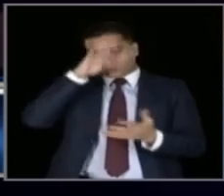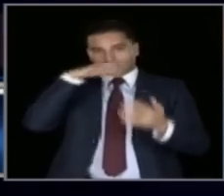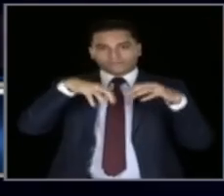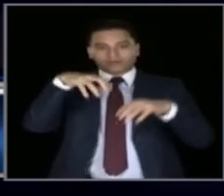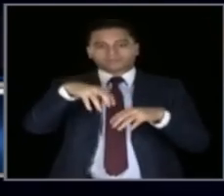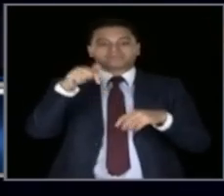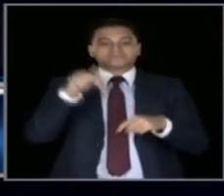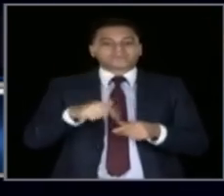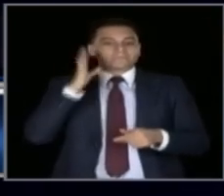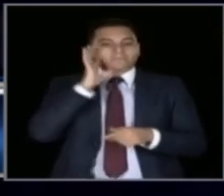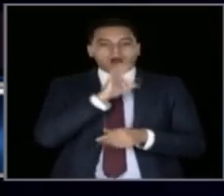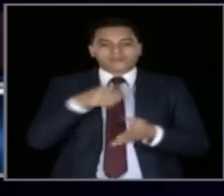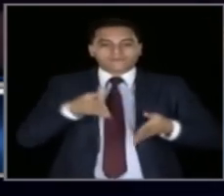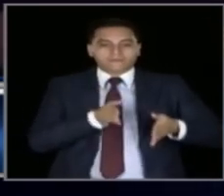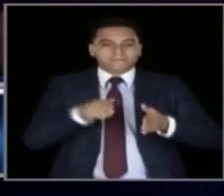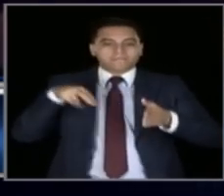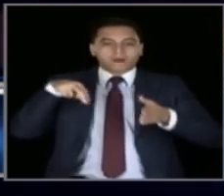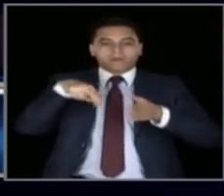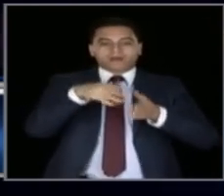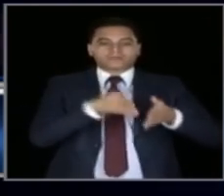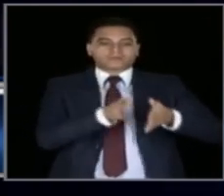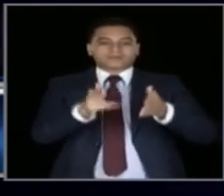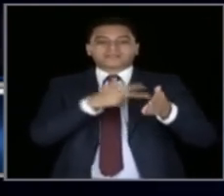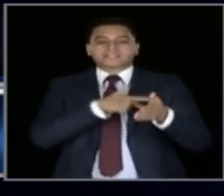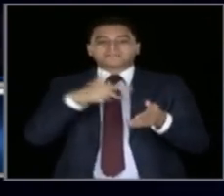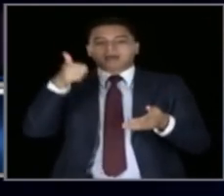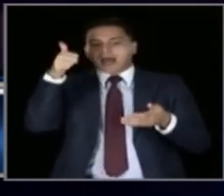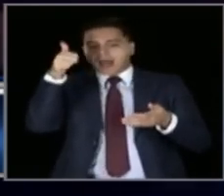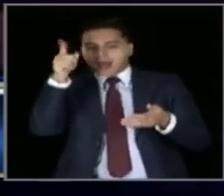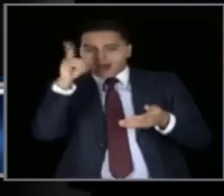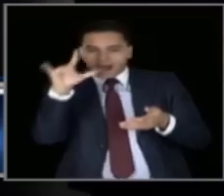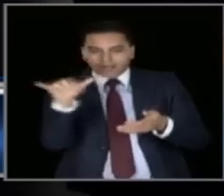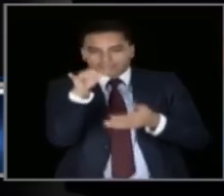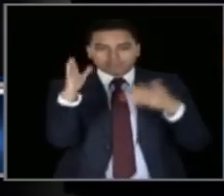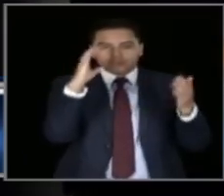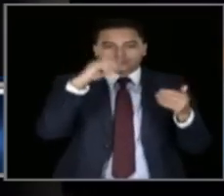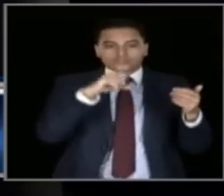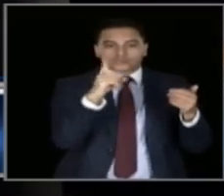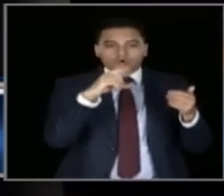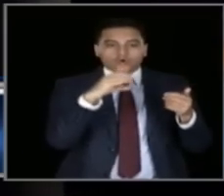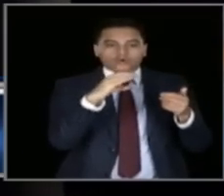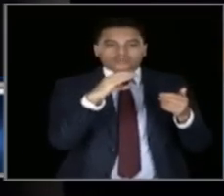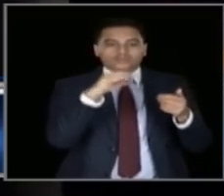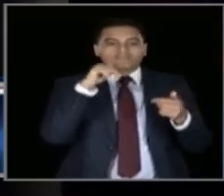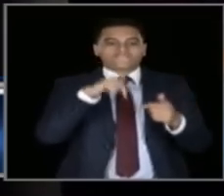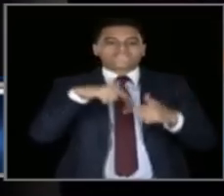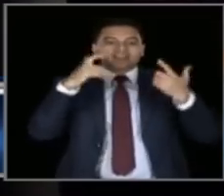يقع ممر أري جورج بإحدى دول وسط أوروبا، فما هي؟